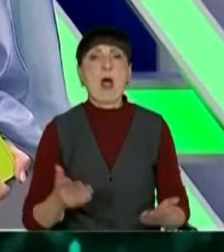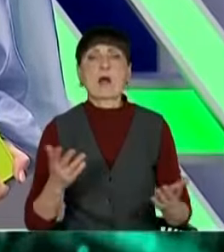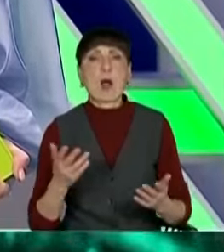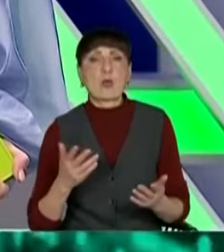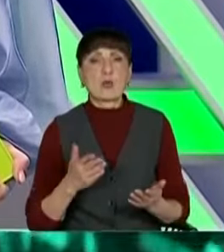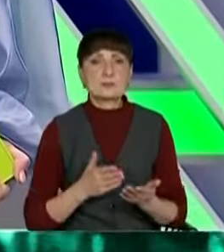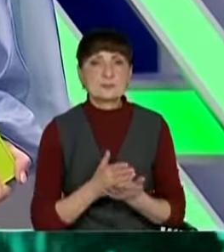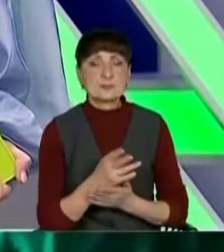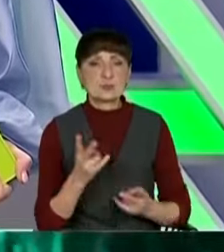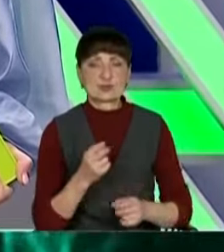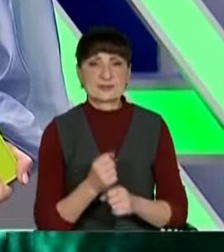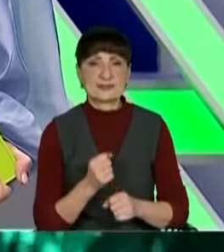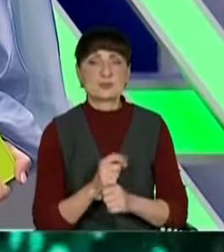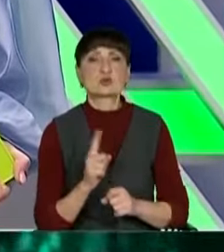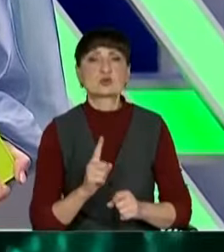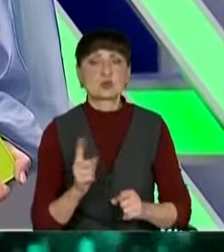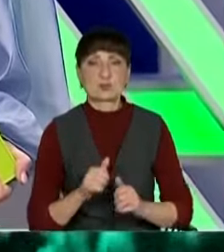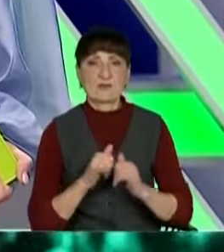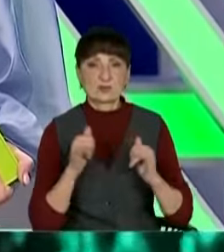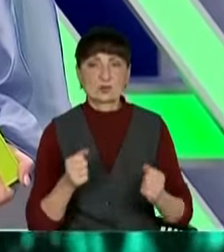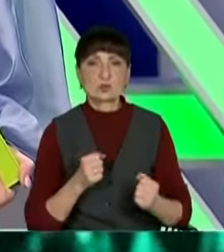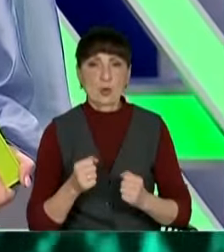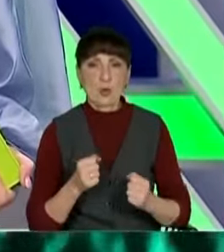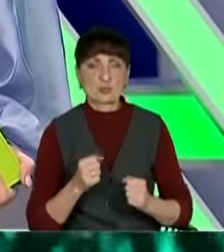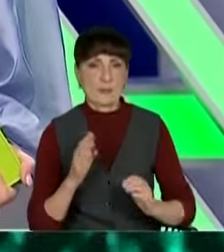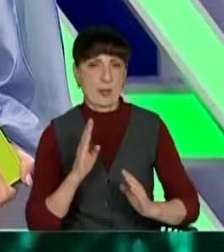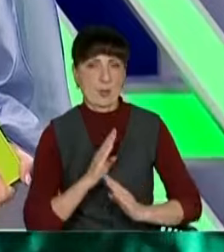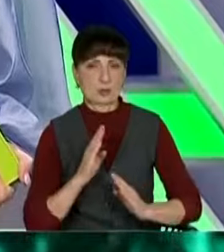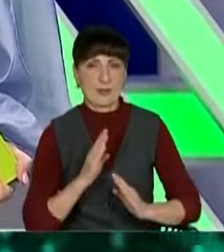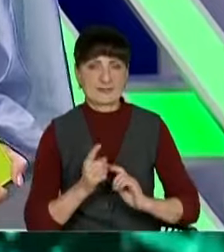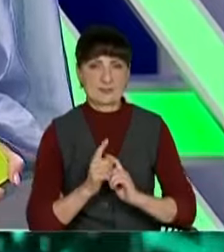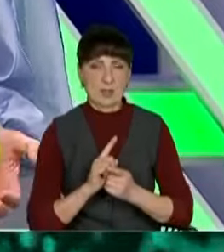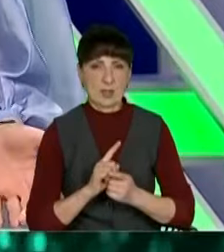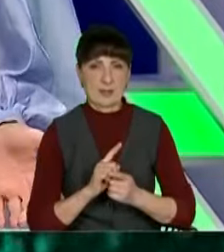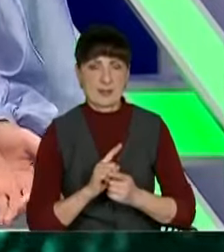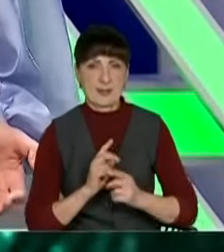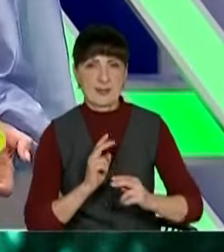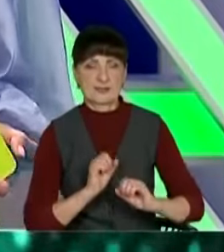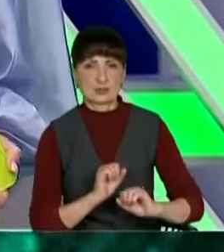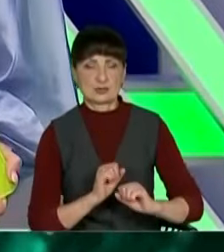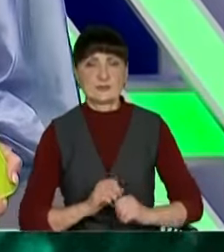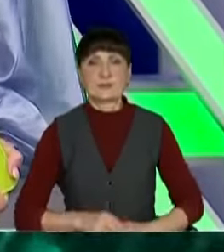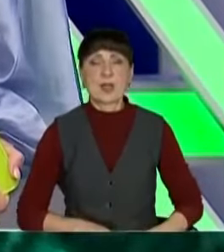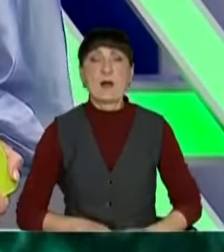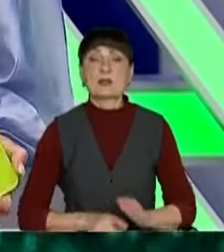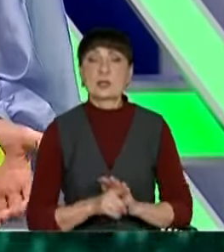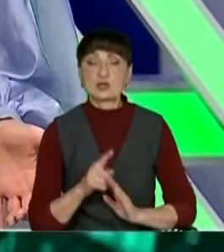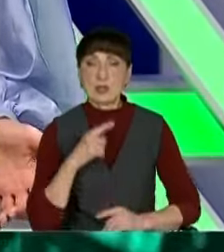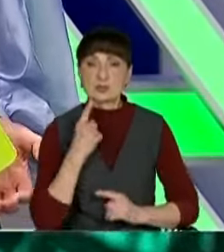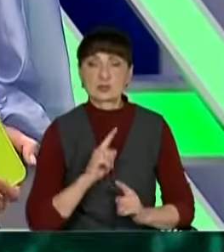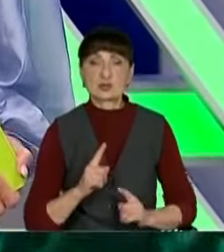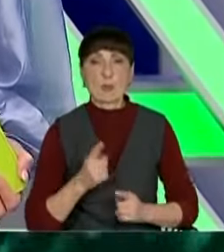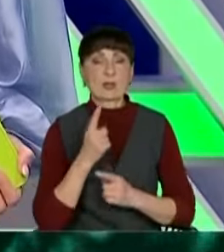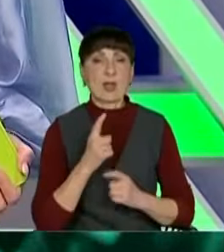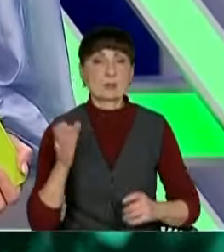стратегию необходимо выработать Казахстану для повышения устойчивости к климатическим изменениям? Диас, для начала отмечу, что по